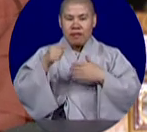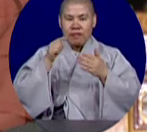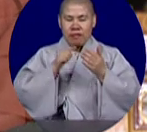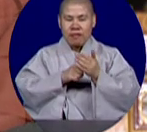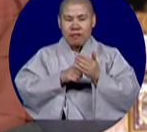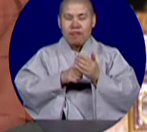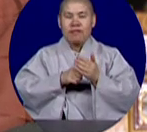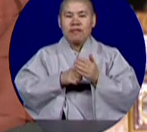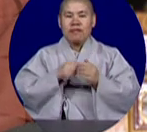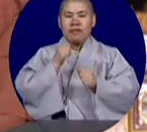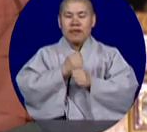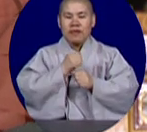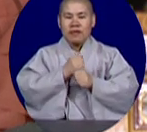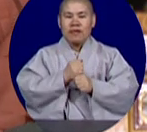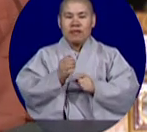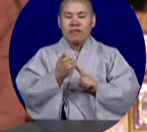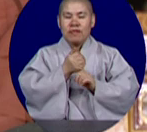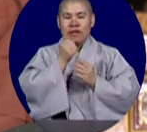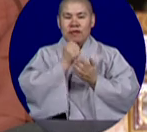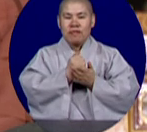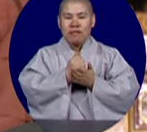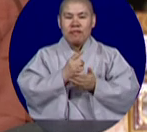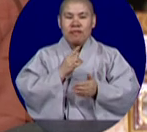근데 그런 부처님만 가지고 되느냐?